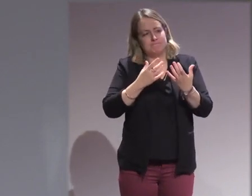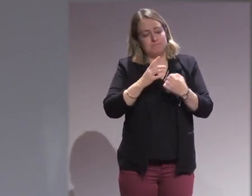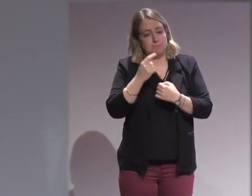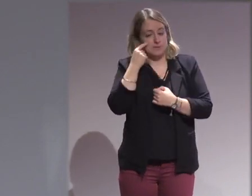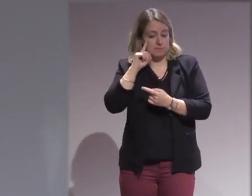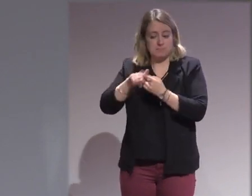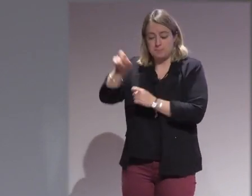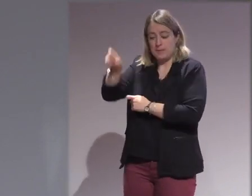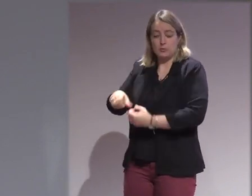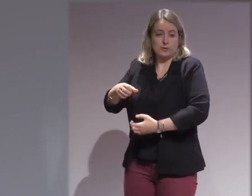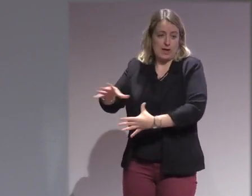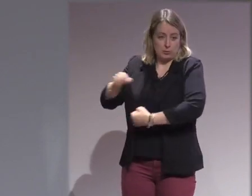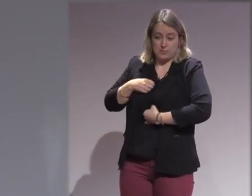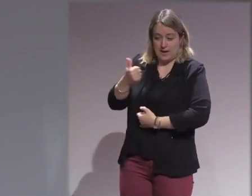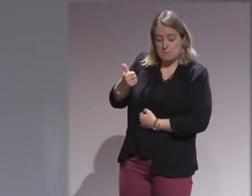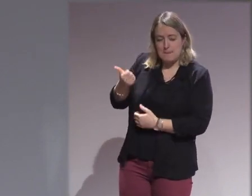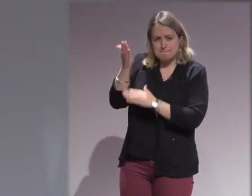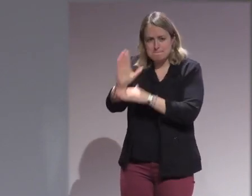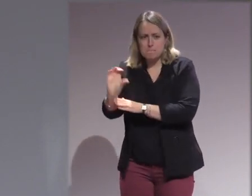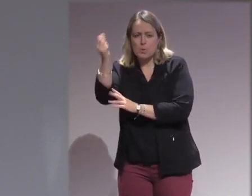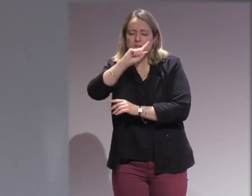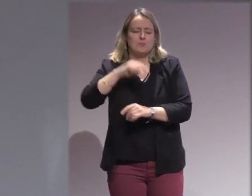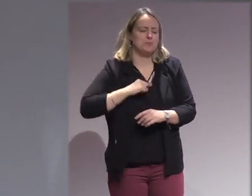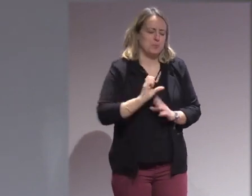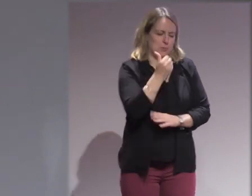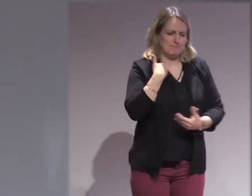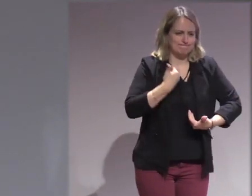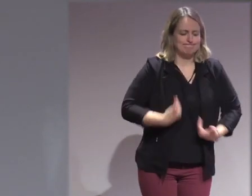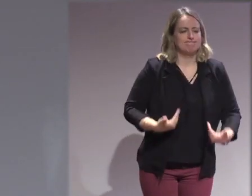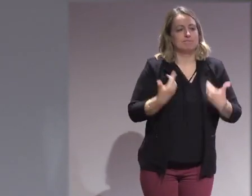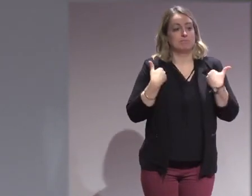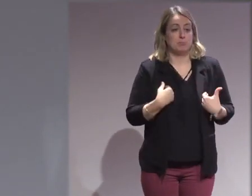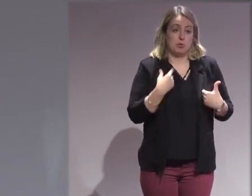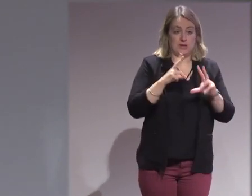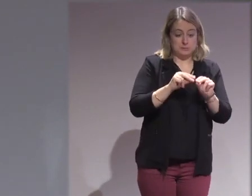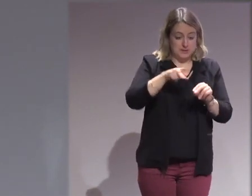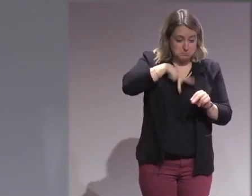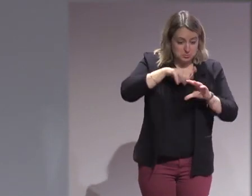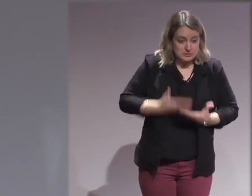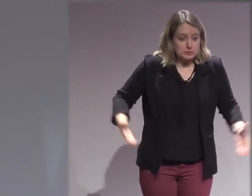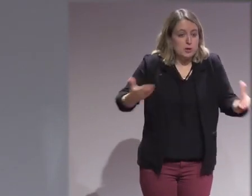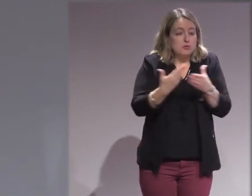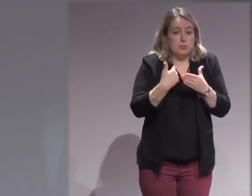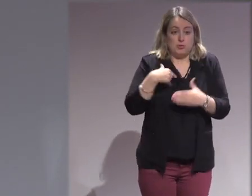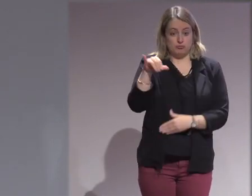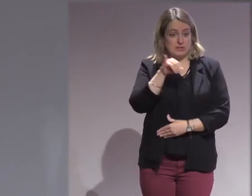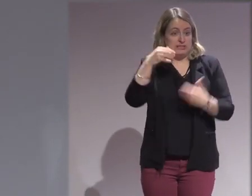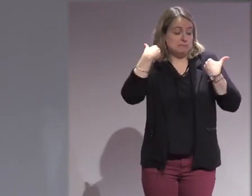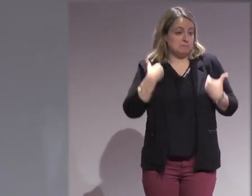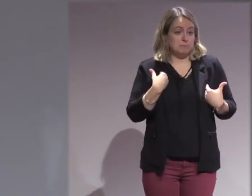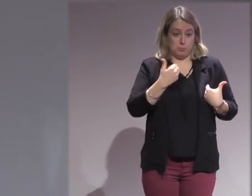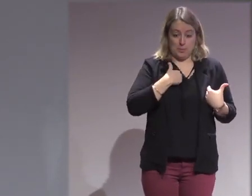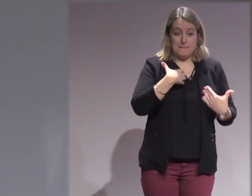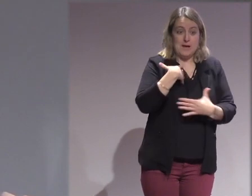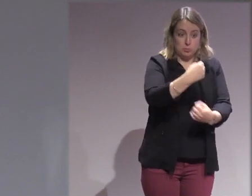adoptée, je vais juste prendre le temps de me situer, c'est-à-dire de vous dire d'où je parle. Et donc moi, je parle en tant que personne